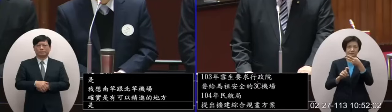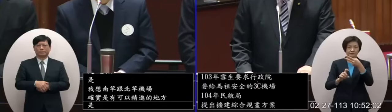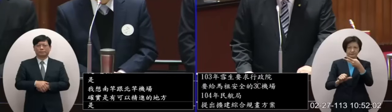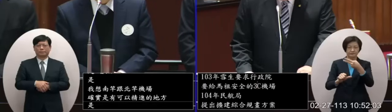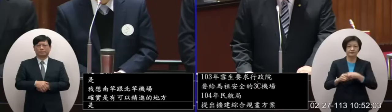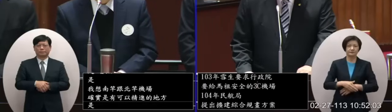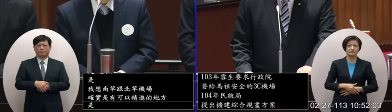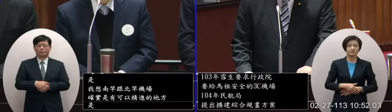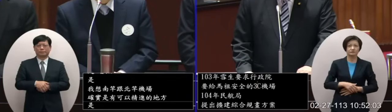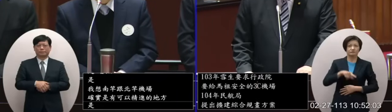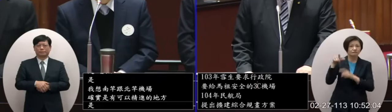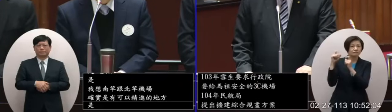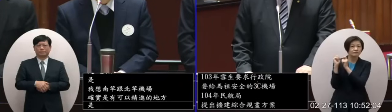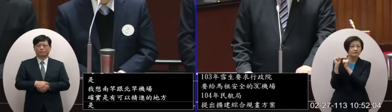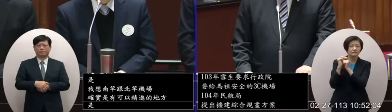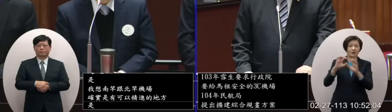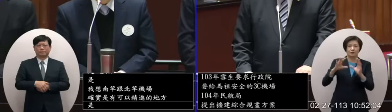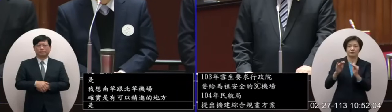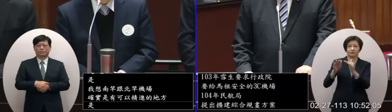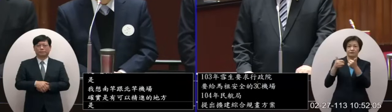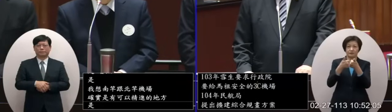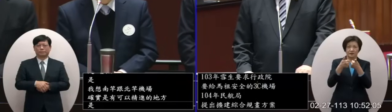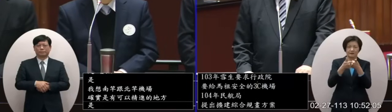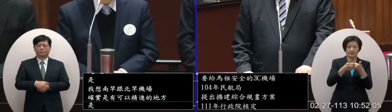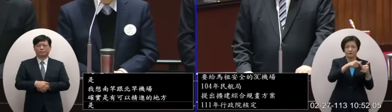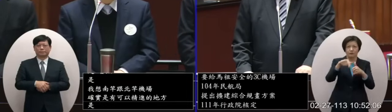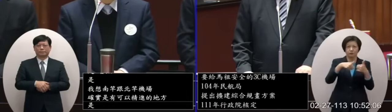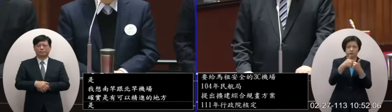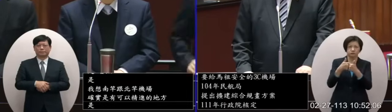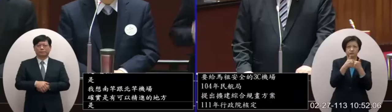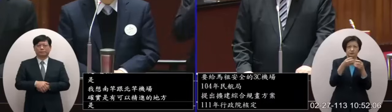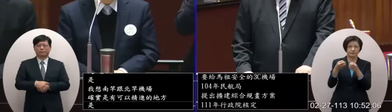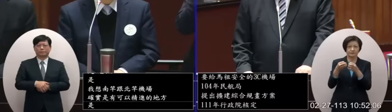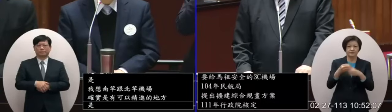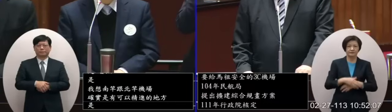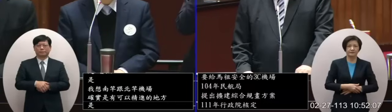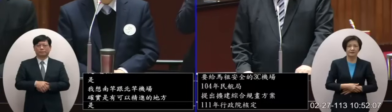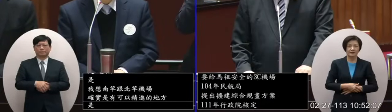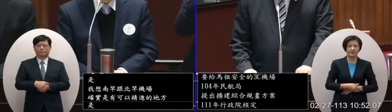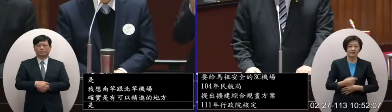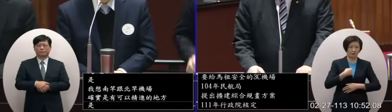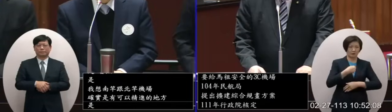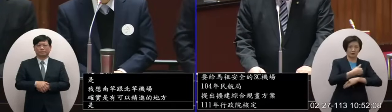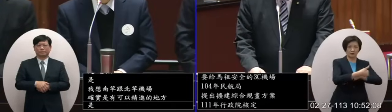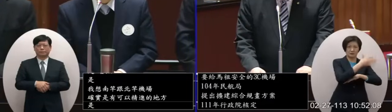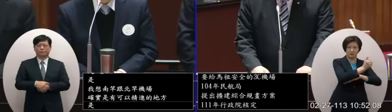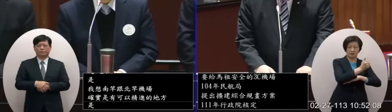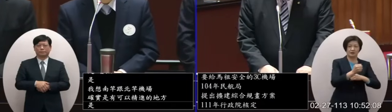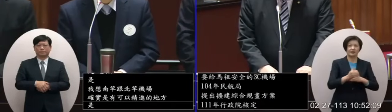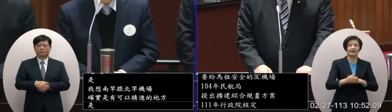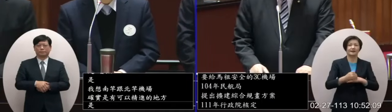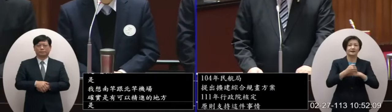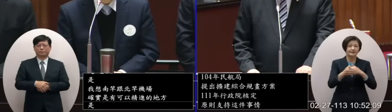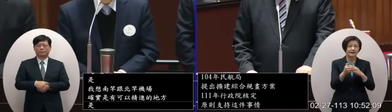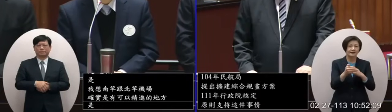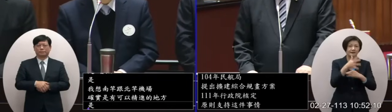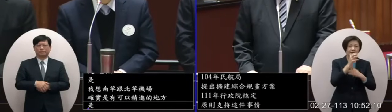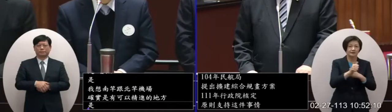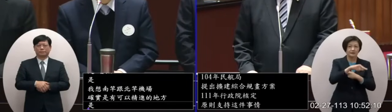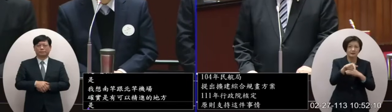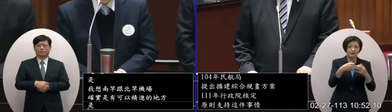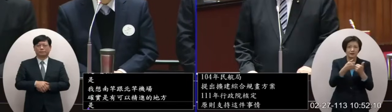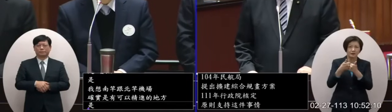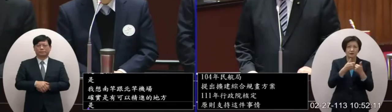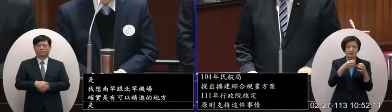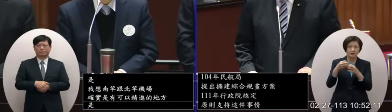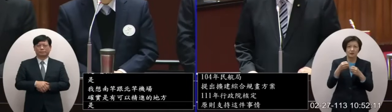113年2月15号，最近国发会开了一个会啊，找了我们县长啊、乡长开了一个会，表